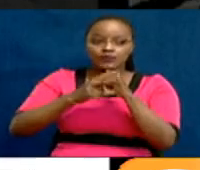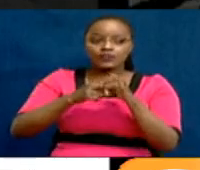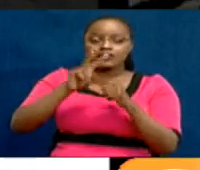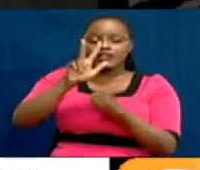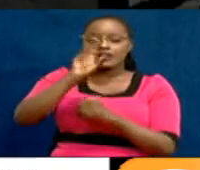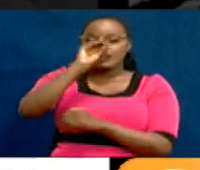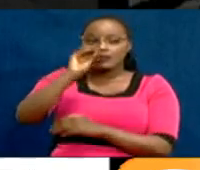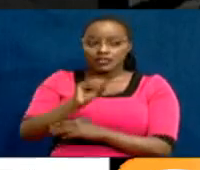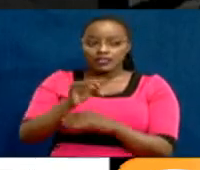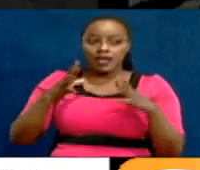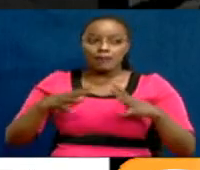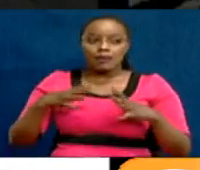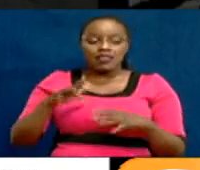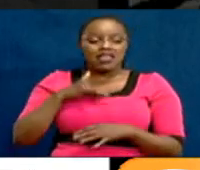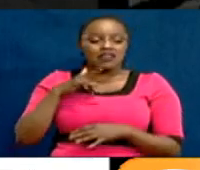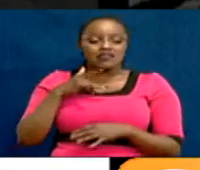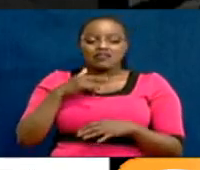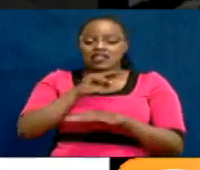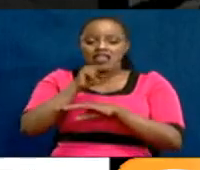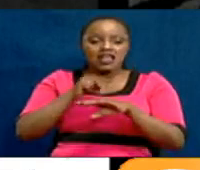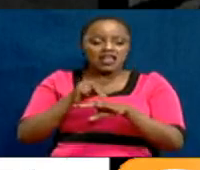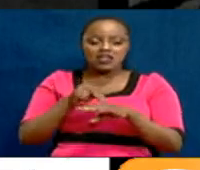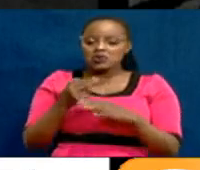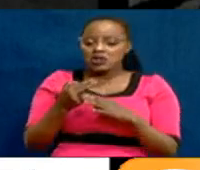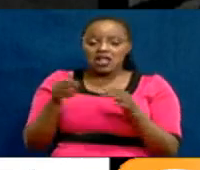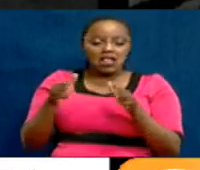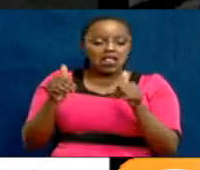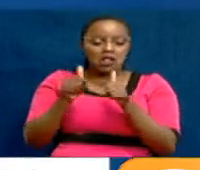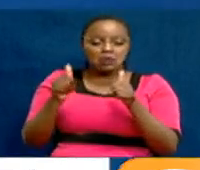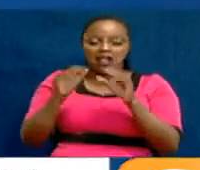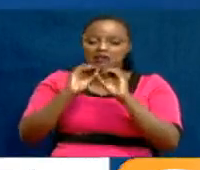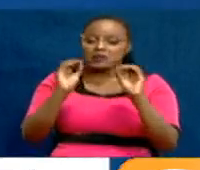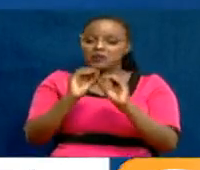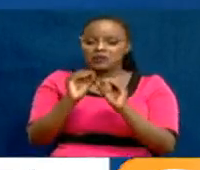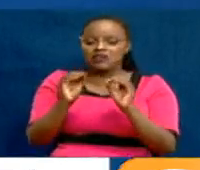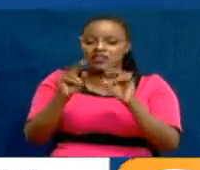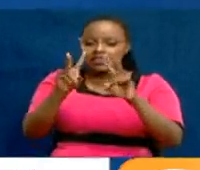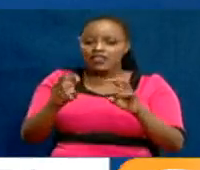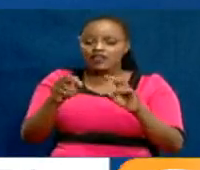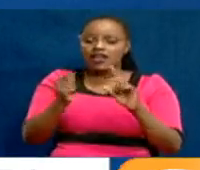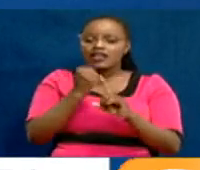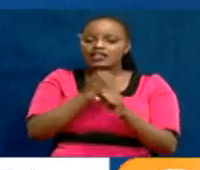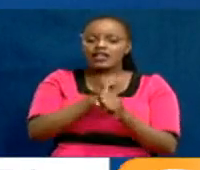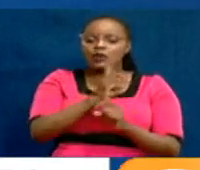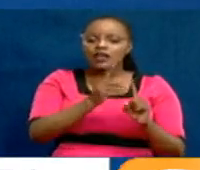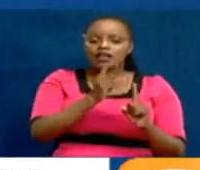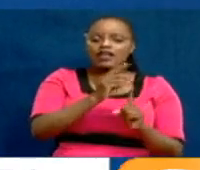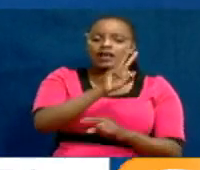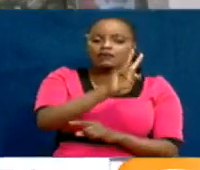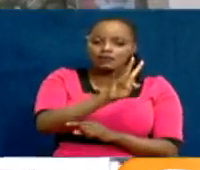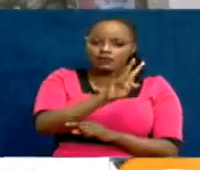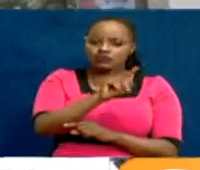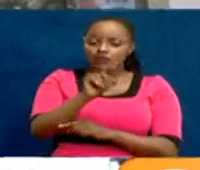ya wakazi wa Nairobi wanahisi kuwa taifa haliendi katika njia sawa. Utafiti uliofanywa tarehe 2 na 3 mwezi